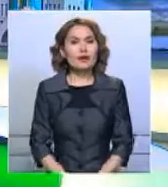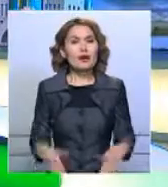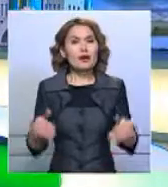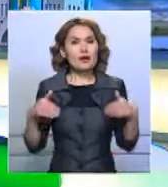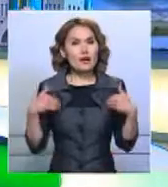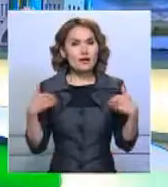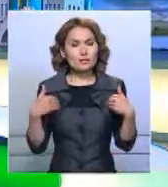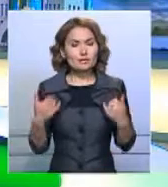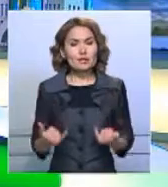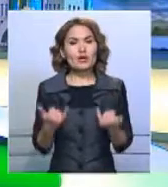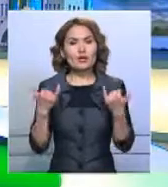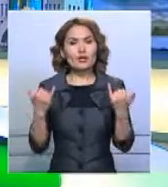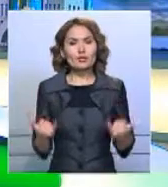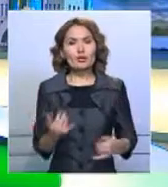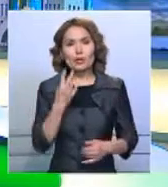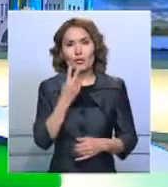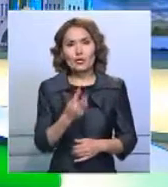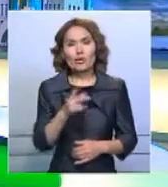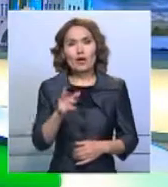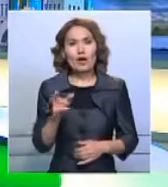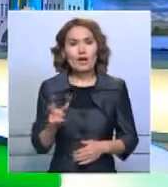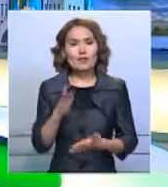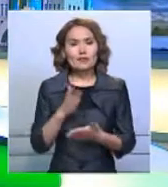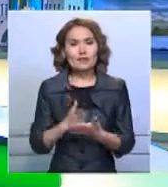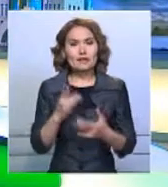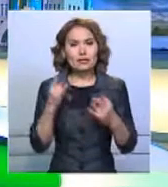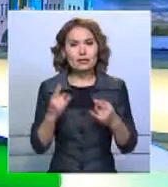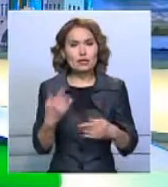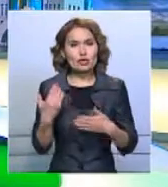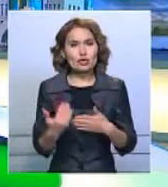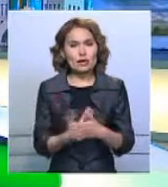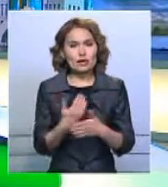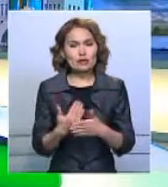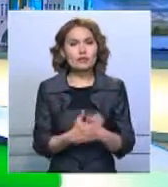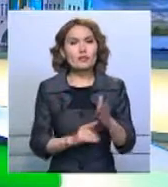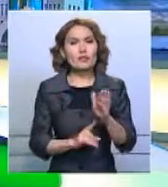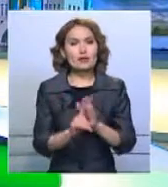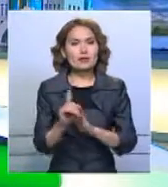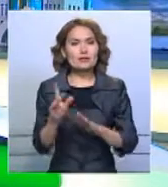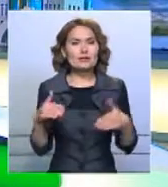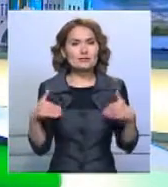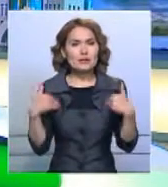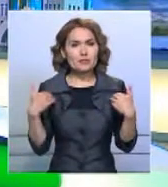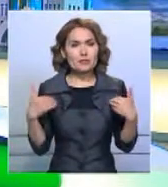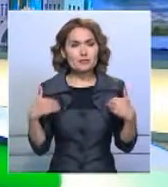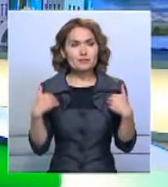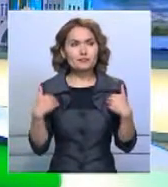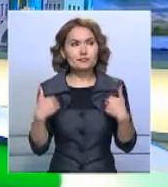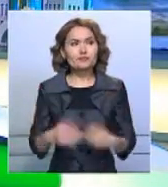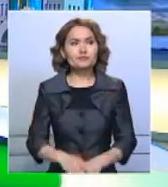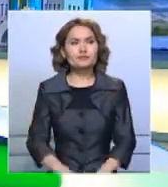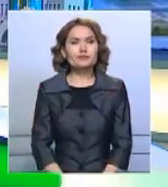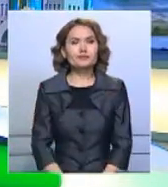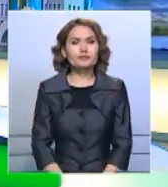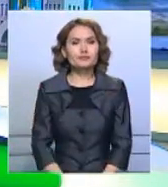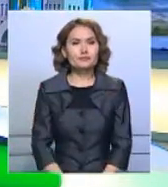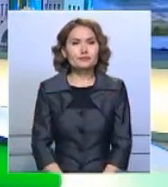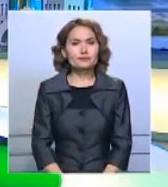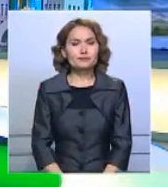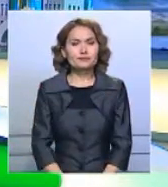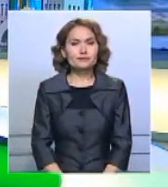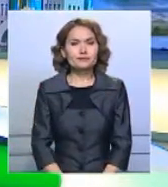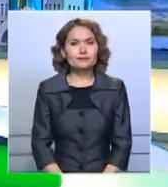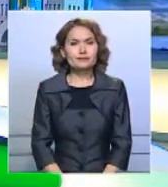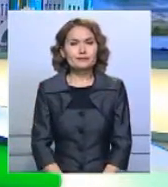сіздермен бірге мен Жанар Мендігерей, біз өз жұмысымызды жалғастырамыз, армысыздар. Және жаңалықтар топтамасына суырды аударма жасайтын әріптесім Самал